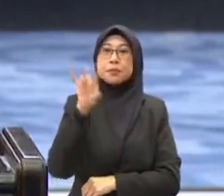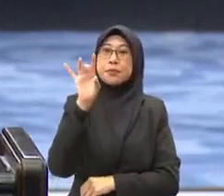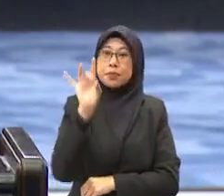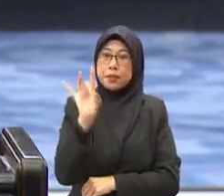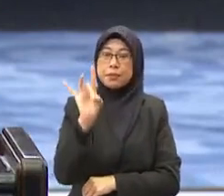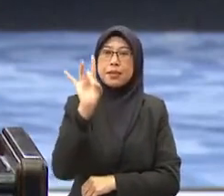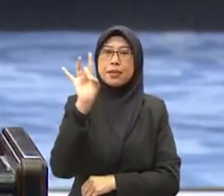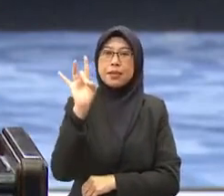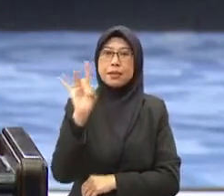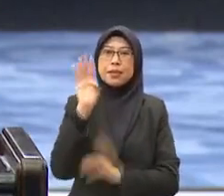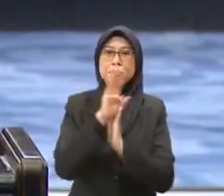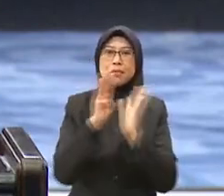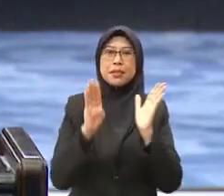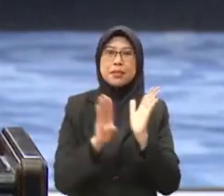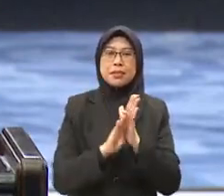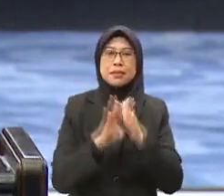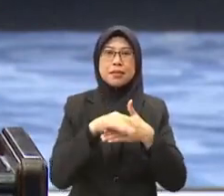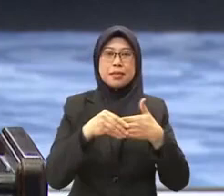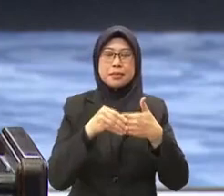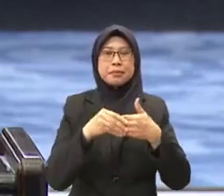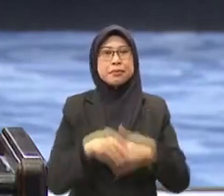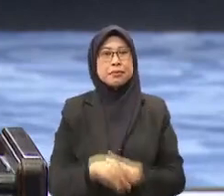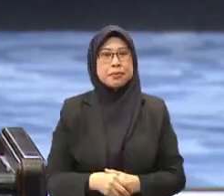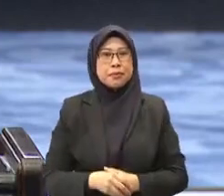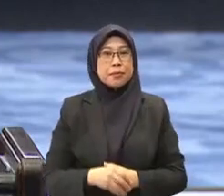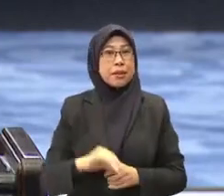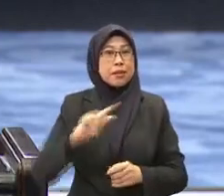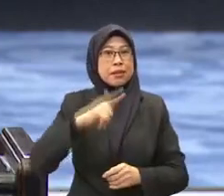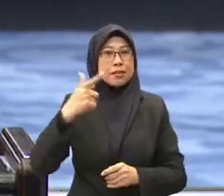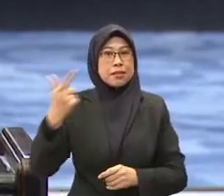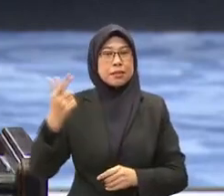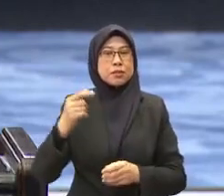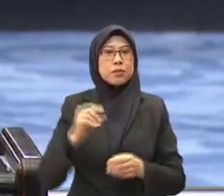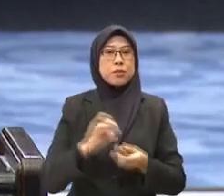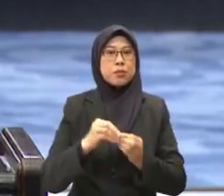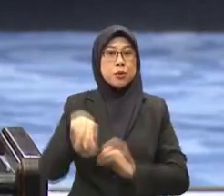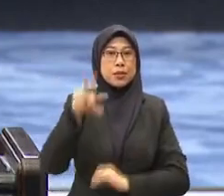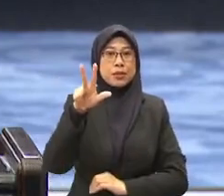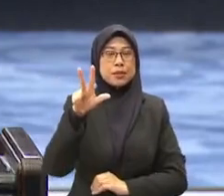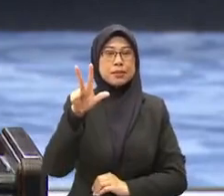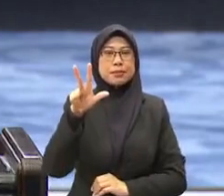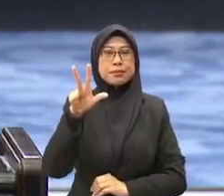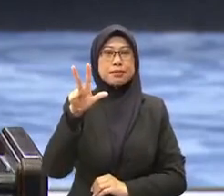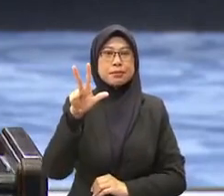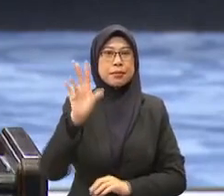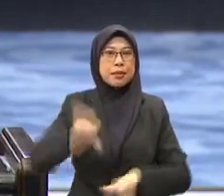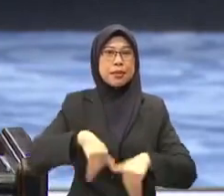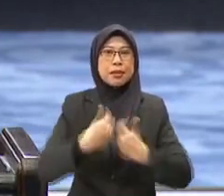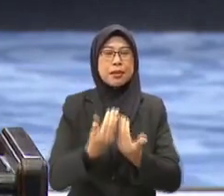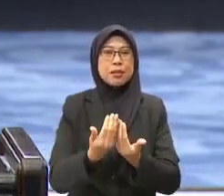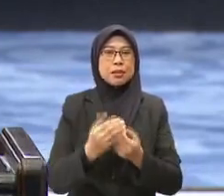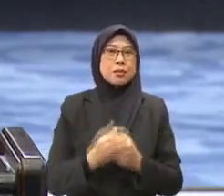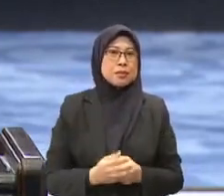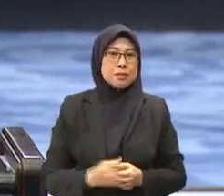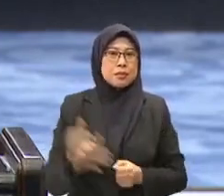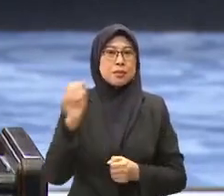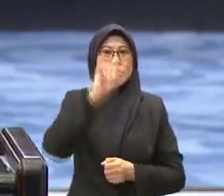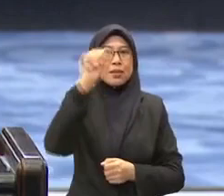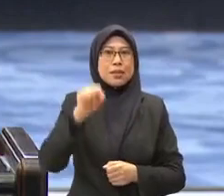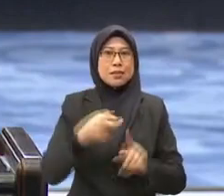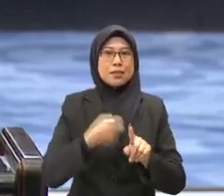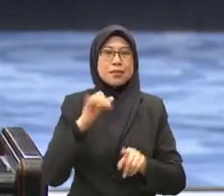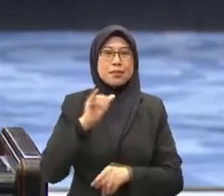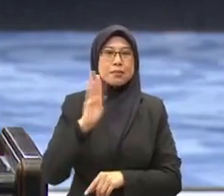liputan kerangkaan perundangan berkaitan pembelaan awam dalam bahasa inggeris dengan izin public